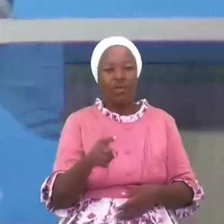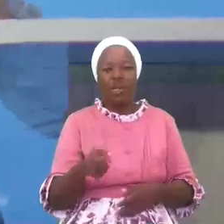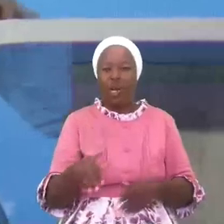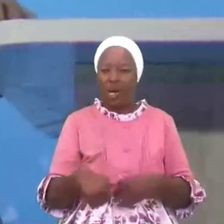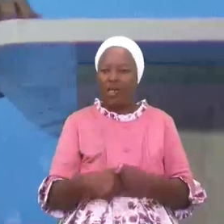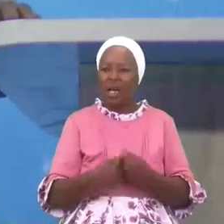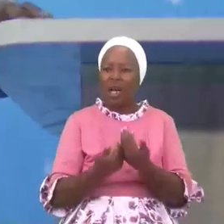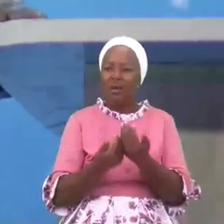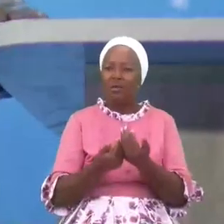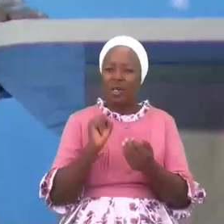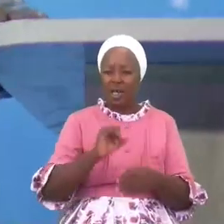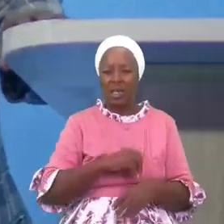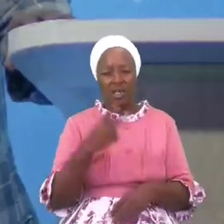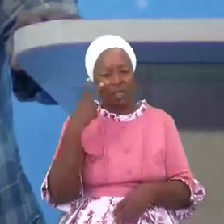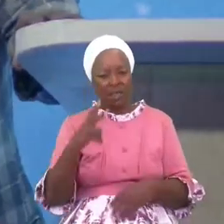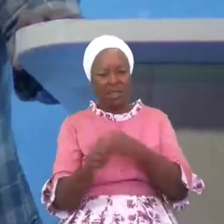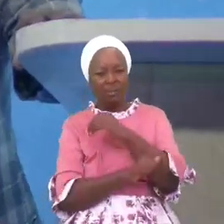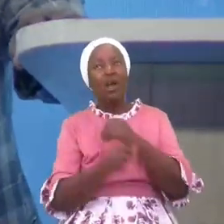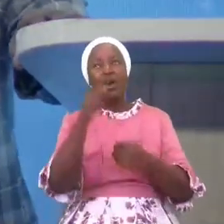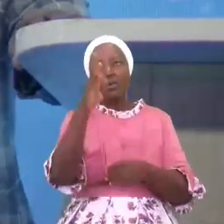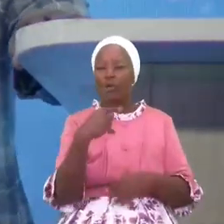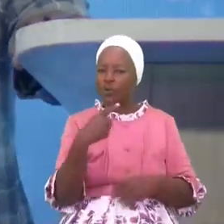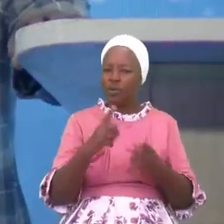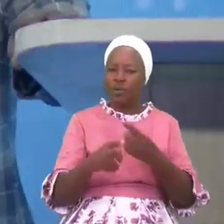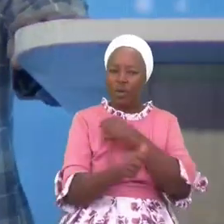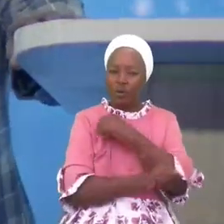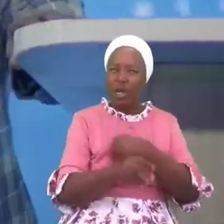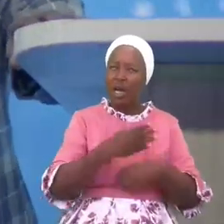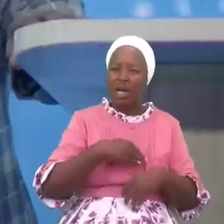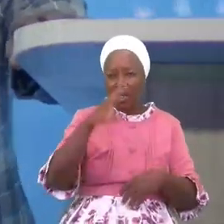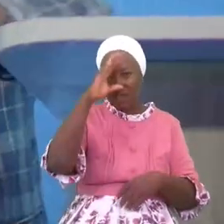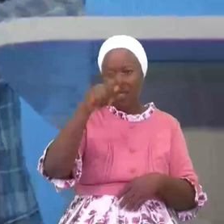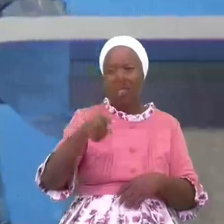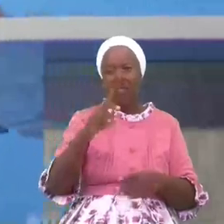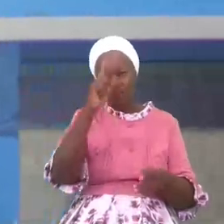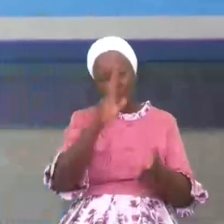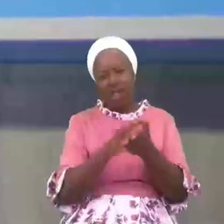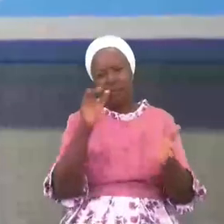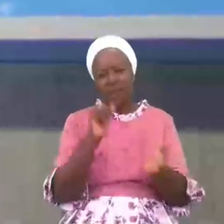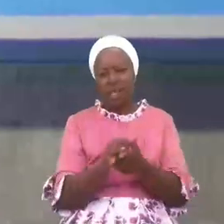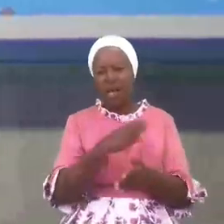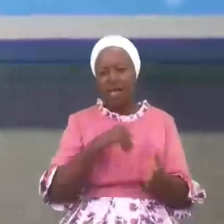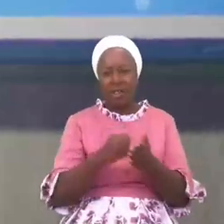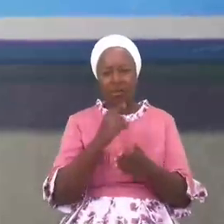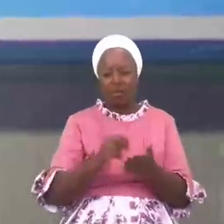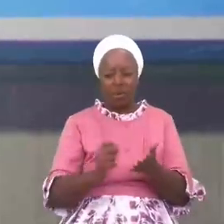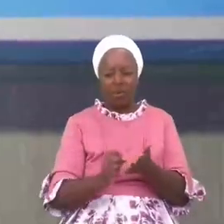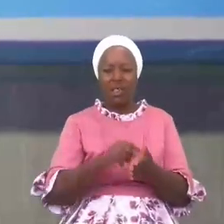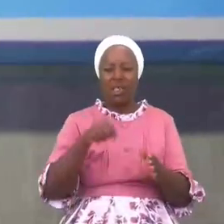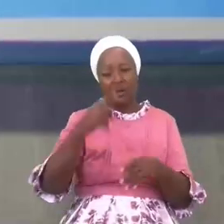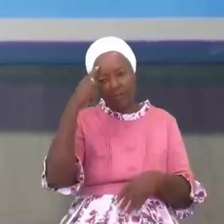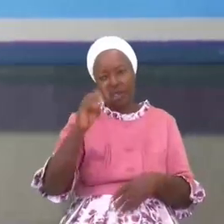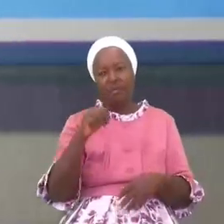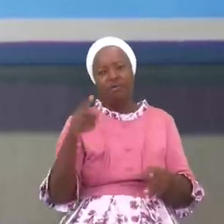regards sur eux? Dieu a parlé à Abraham et il a cru à cela. Et cela lui a été compté à